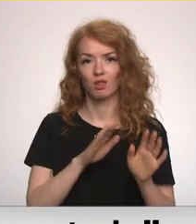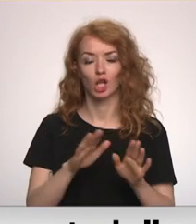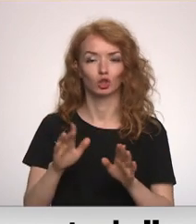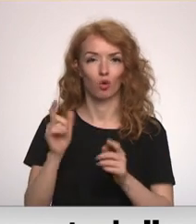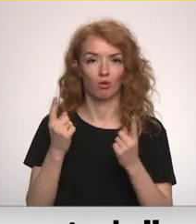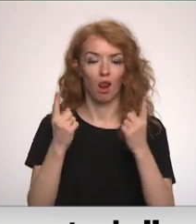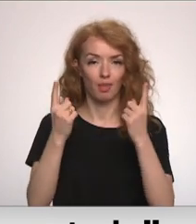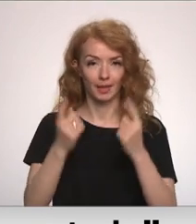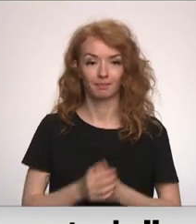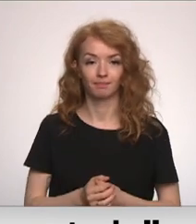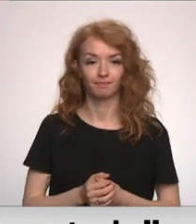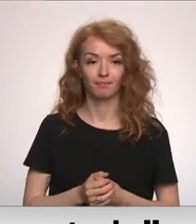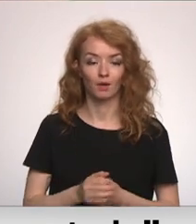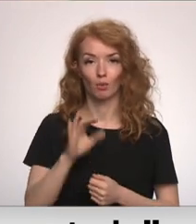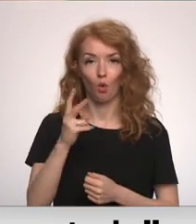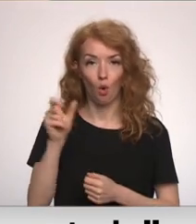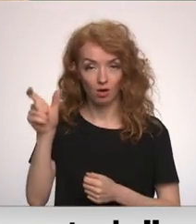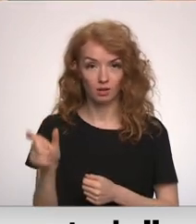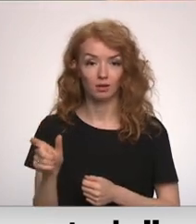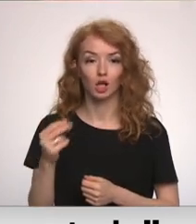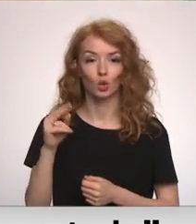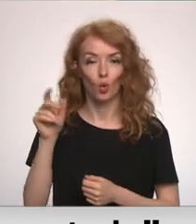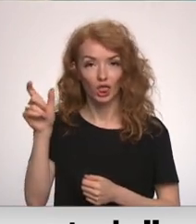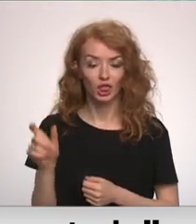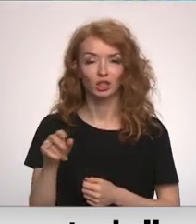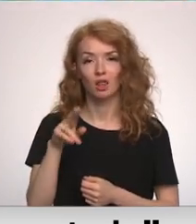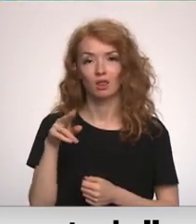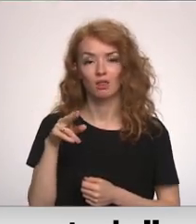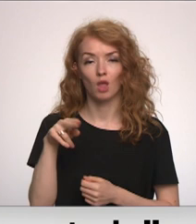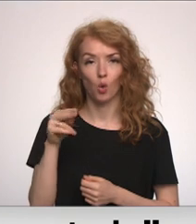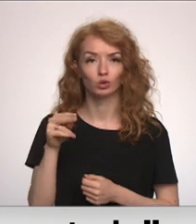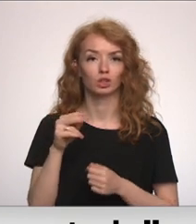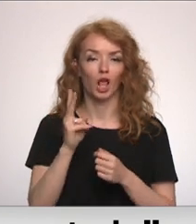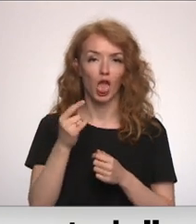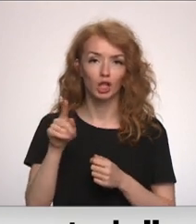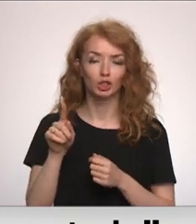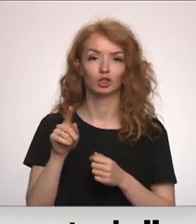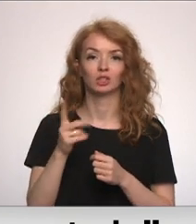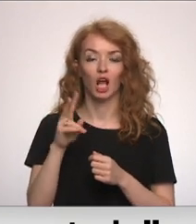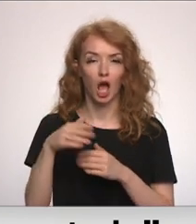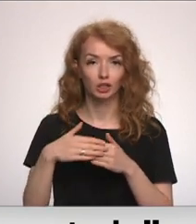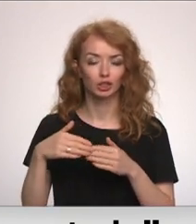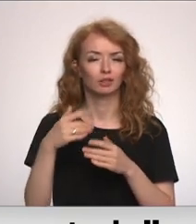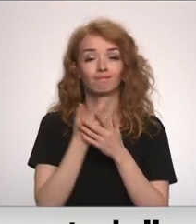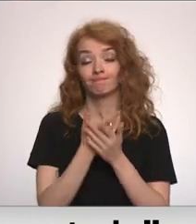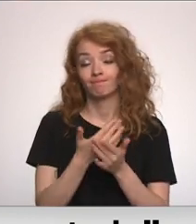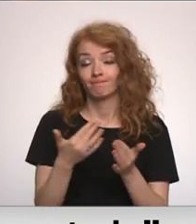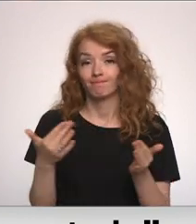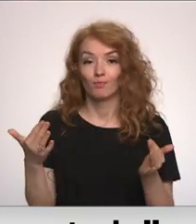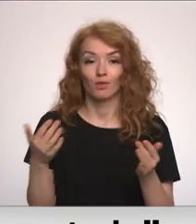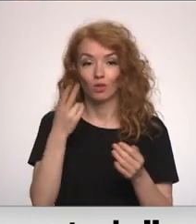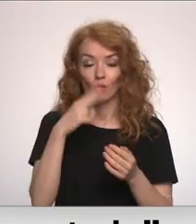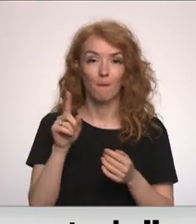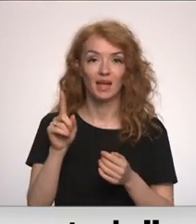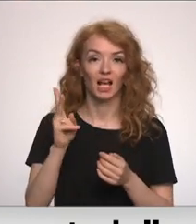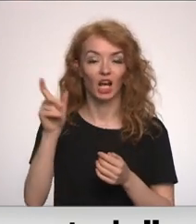talantiem. Baiba Broka, kas par Znotiņš Vilis Daudziņš, Andris Kējiš, Arturs Skrastiņš, Jānis Vimba un tie ir tikai daži no